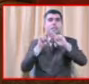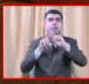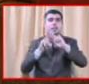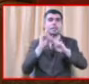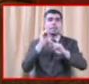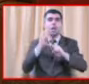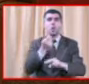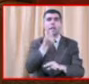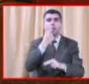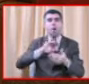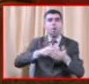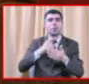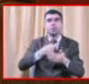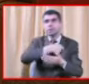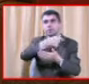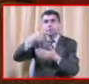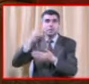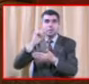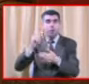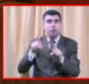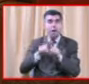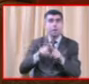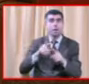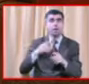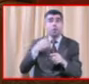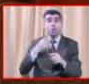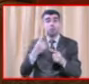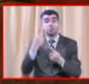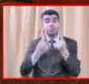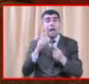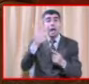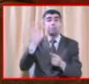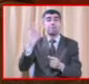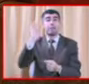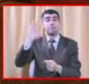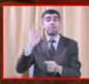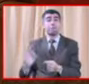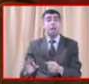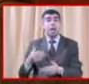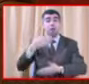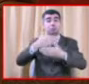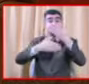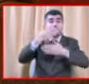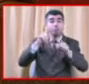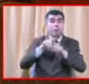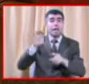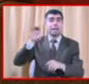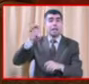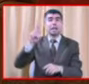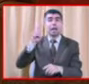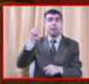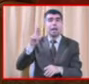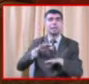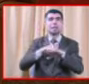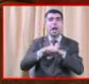الفحص الطبي كذلك، 50% من المؤسسات الاستشفائيه ومراكز التشخيص مركزة بين الدار البيضاء الرباط